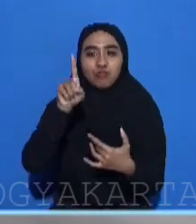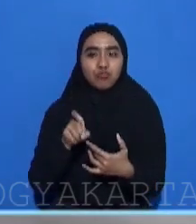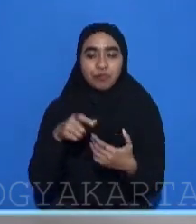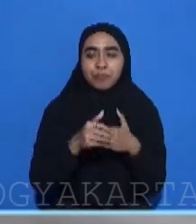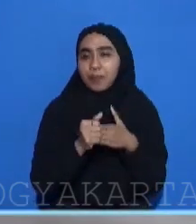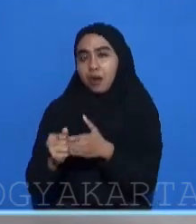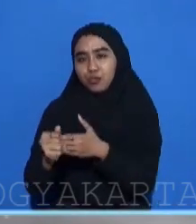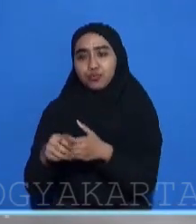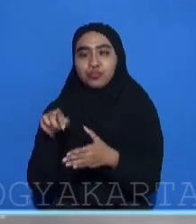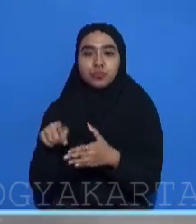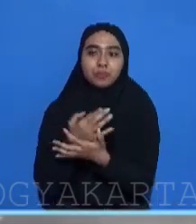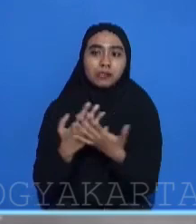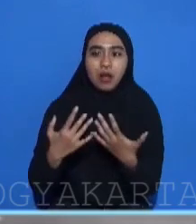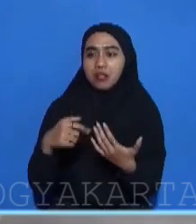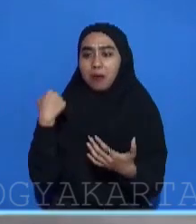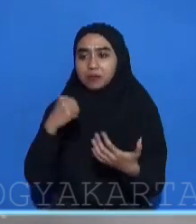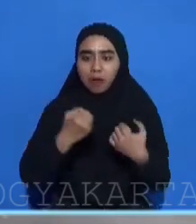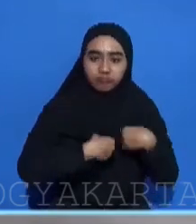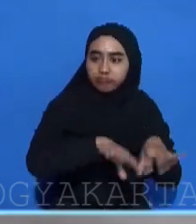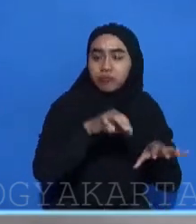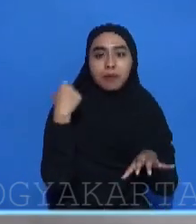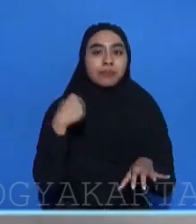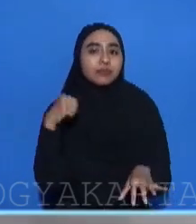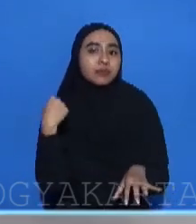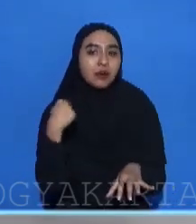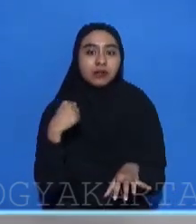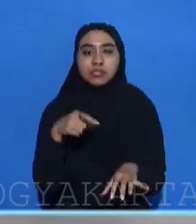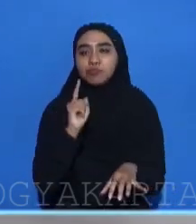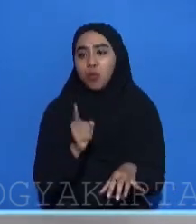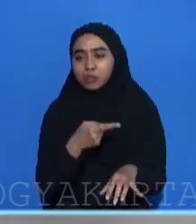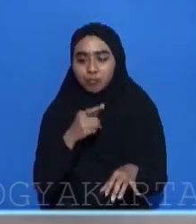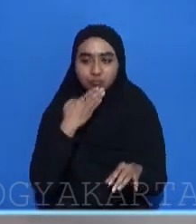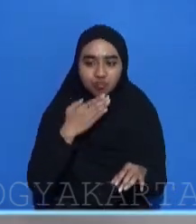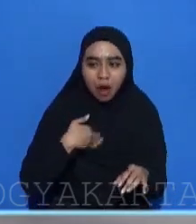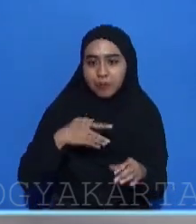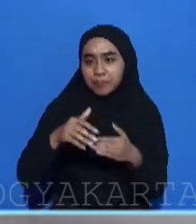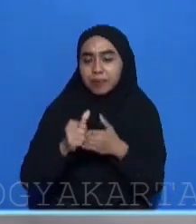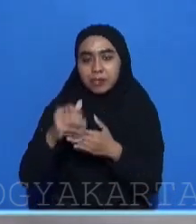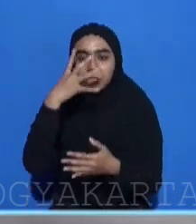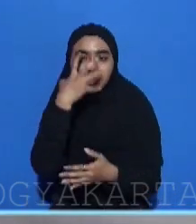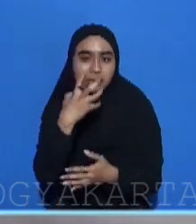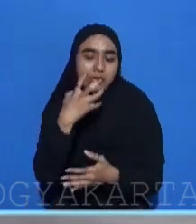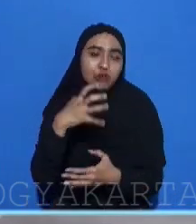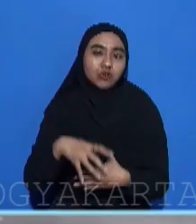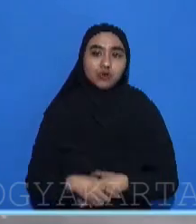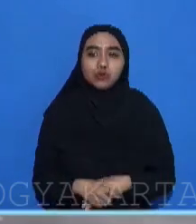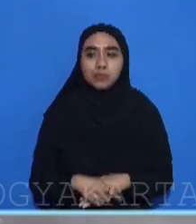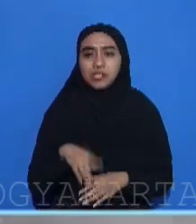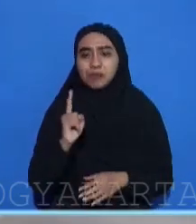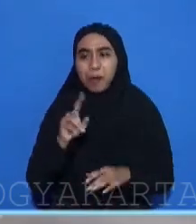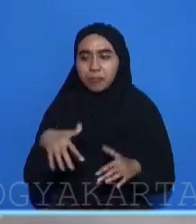dilepas terus Sudah beres semua gitu ya itu harus harus dengan pendampingan yang sangat telaten dan untuk itu pemerintah bisa